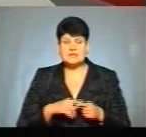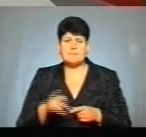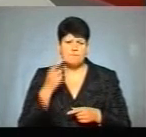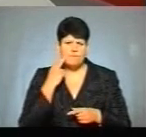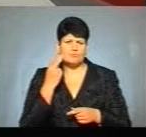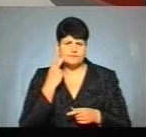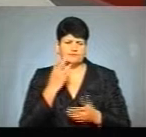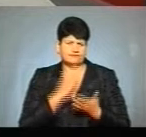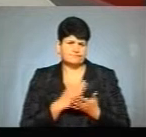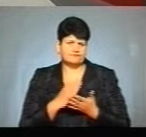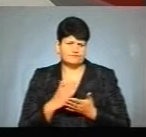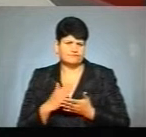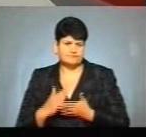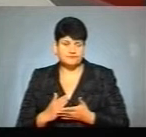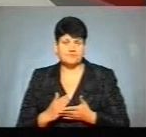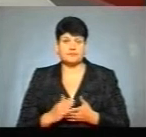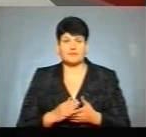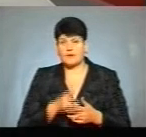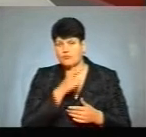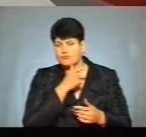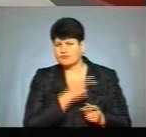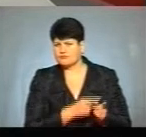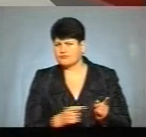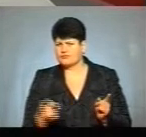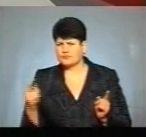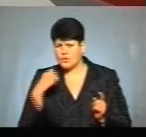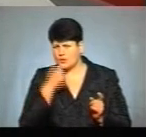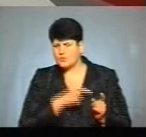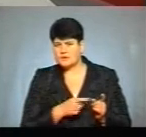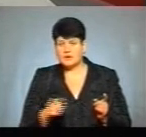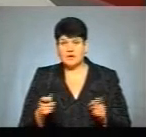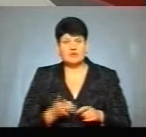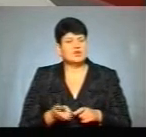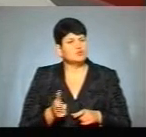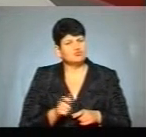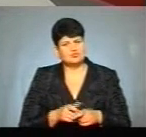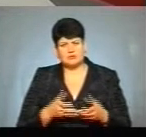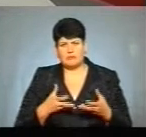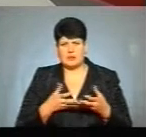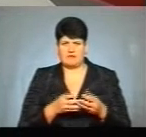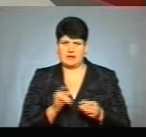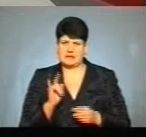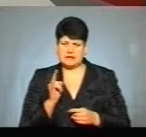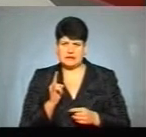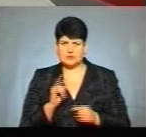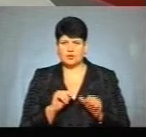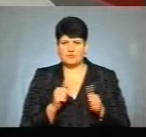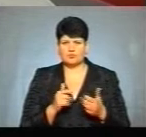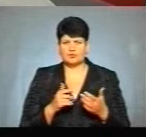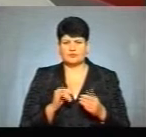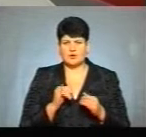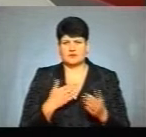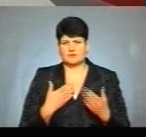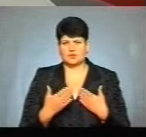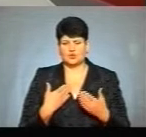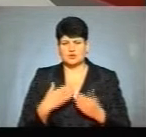постійно відбувається впродовж певного часу, вони дуже сильний вплив мають на дитину і формують відповідне ставлення до